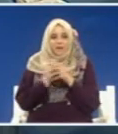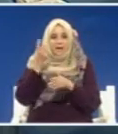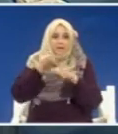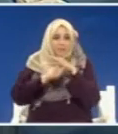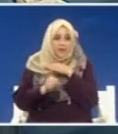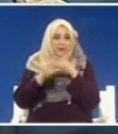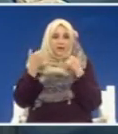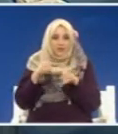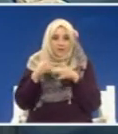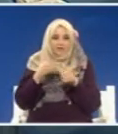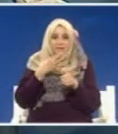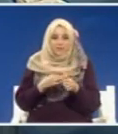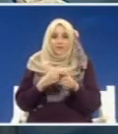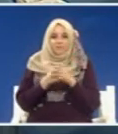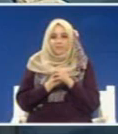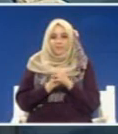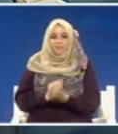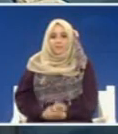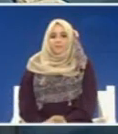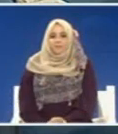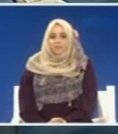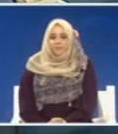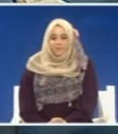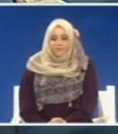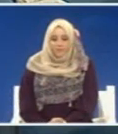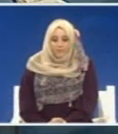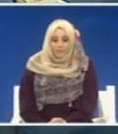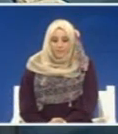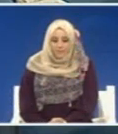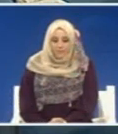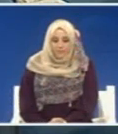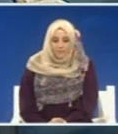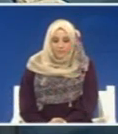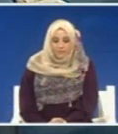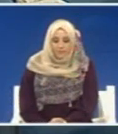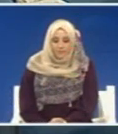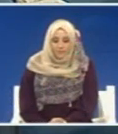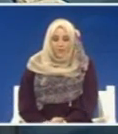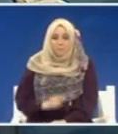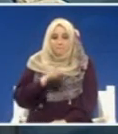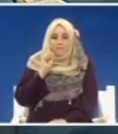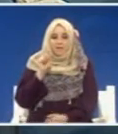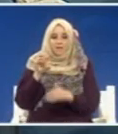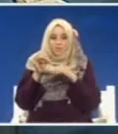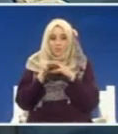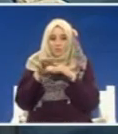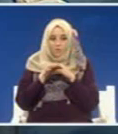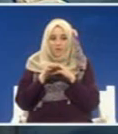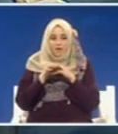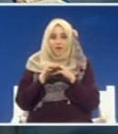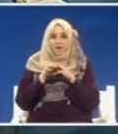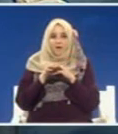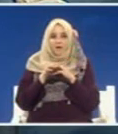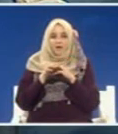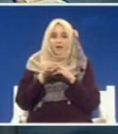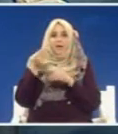الجزائر. أيوة حامل ويعني أنجبتي في الجزائر، ولكن الزوج ديالي عنده الجنسية الفرنسية، ولكن